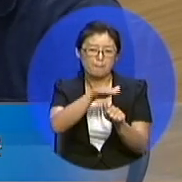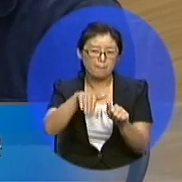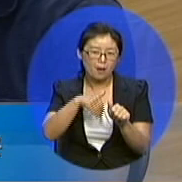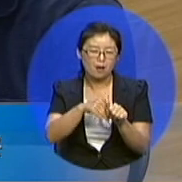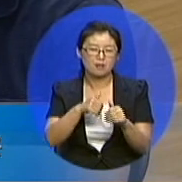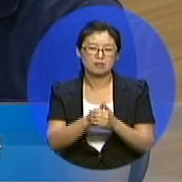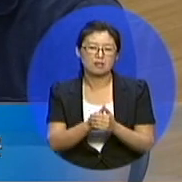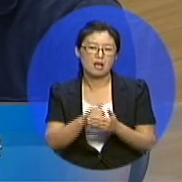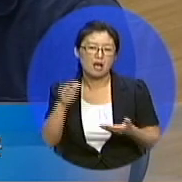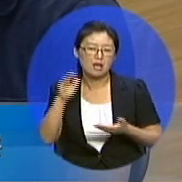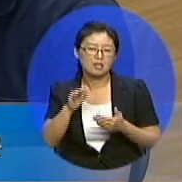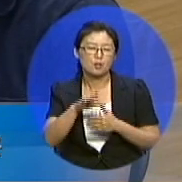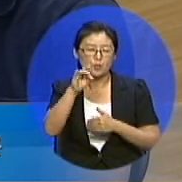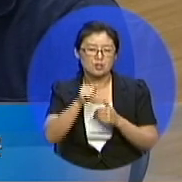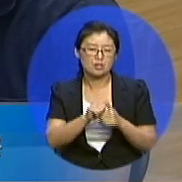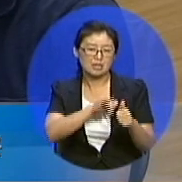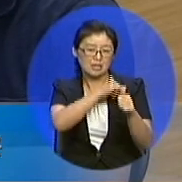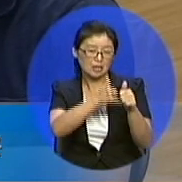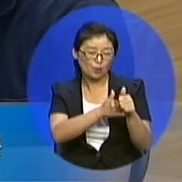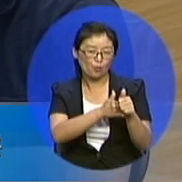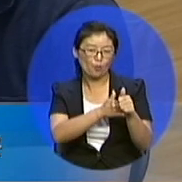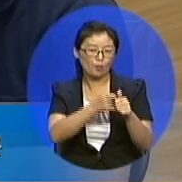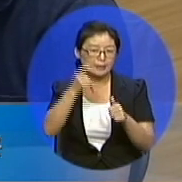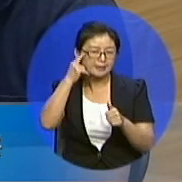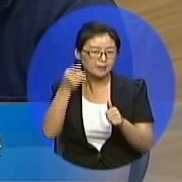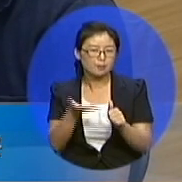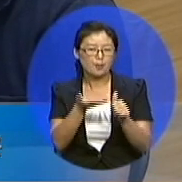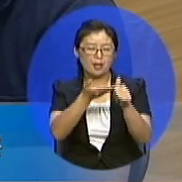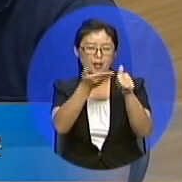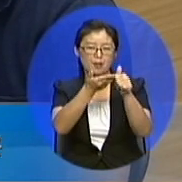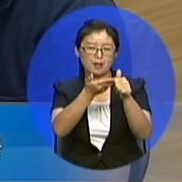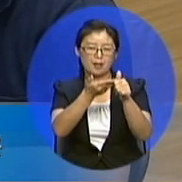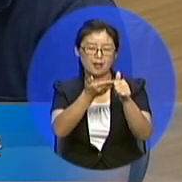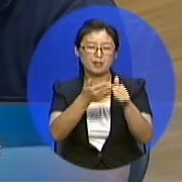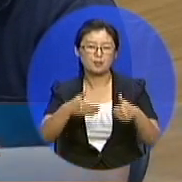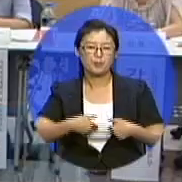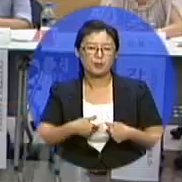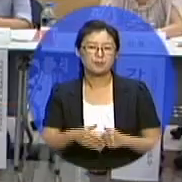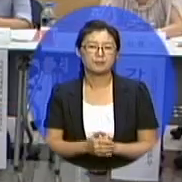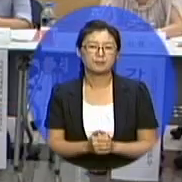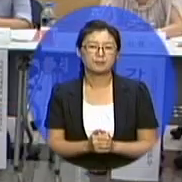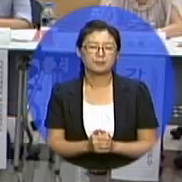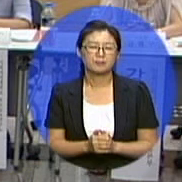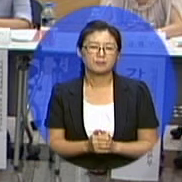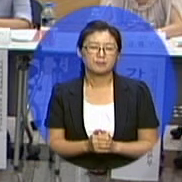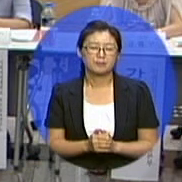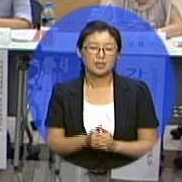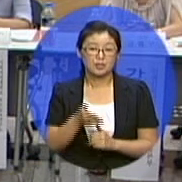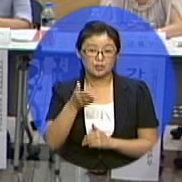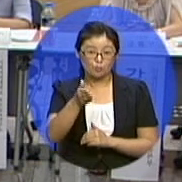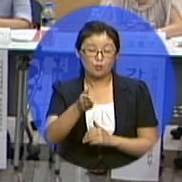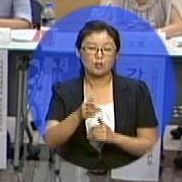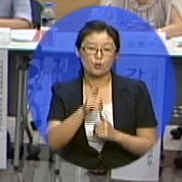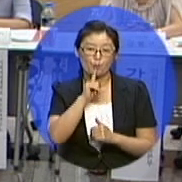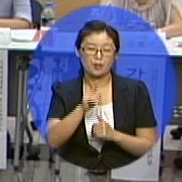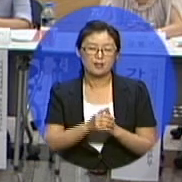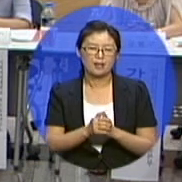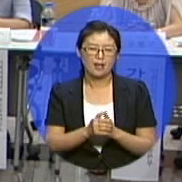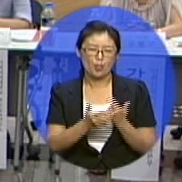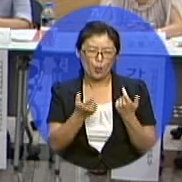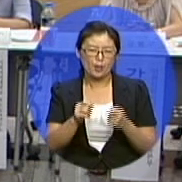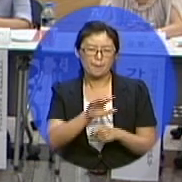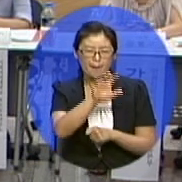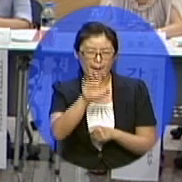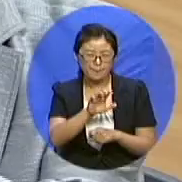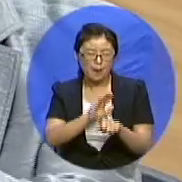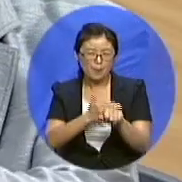위해서는 학생들은 먼저 인권의식 함양을 위해서 하고 해야 한다고 봅니다. 전문가들 역시 같은 잘못이 되풀이되지